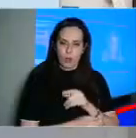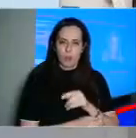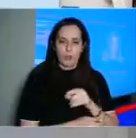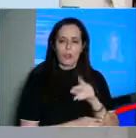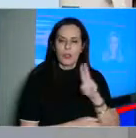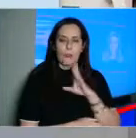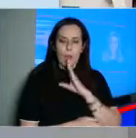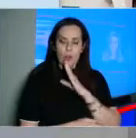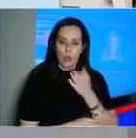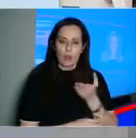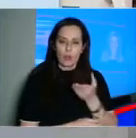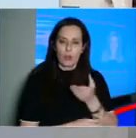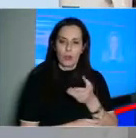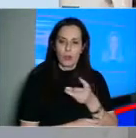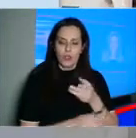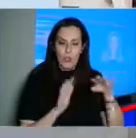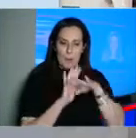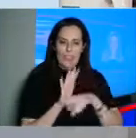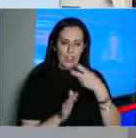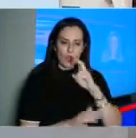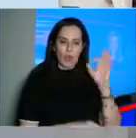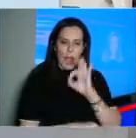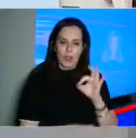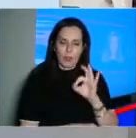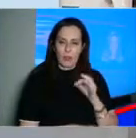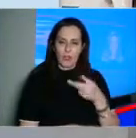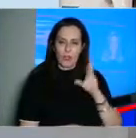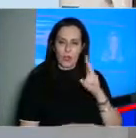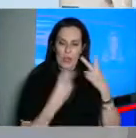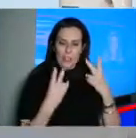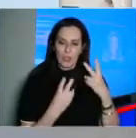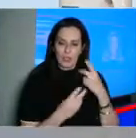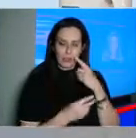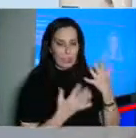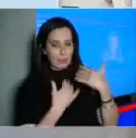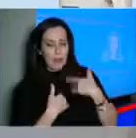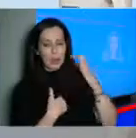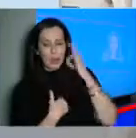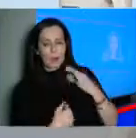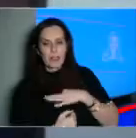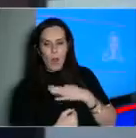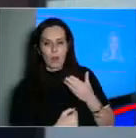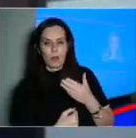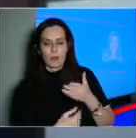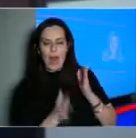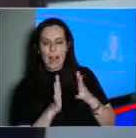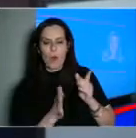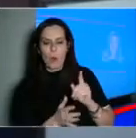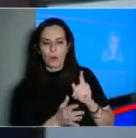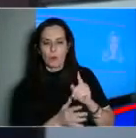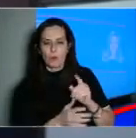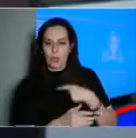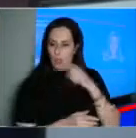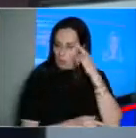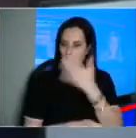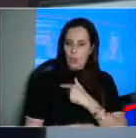לכנסת, יש בעיות שבסדר עדיפויות עדיין הרבה יותר קריטיות. ספרי לי כמה נשים נפגעות מאלימות פיזית בשנה. אני לא יודעת